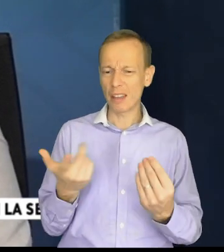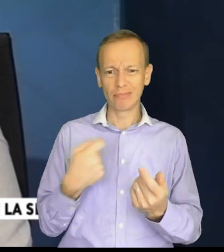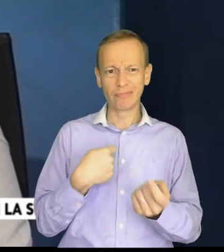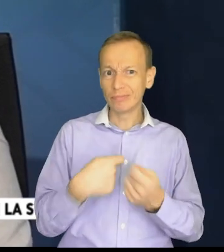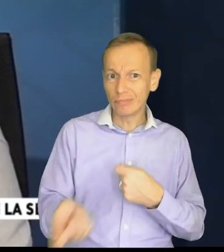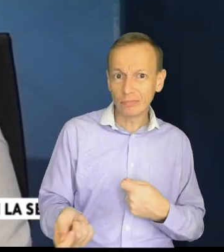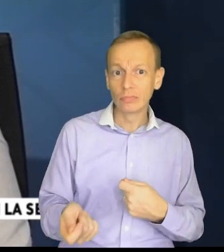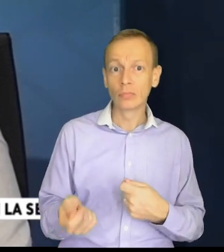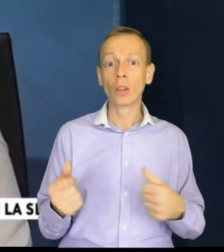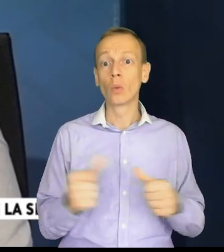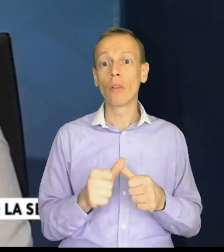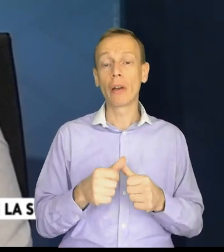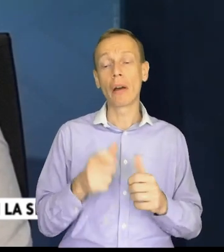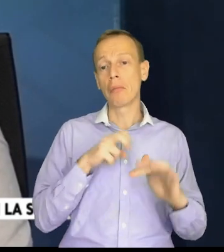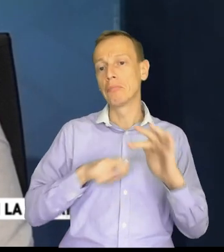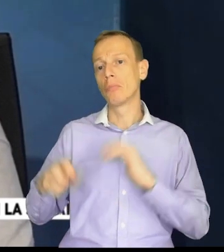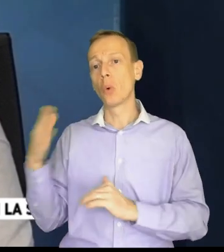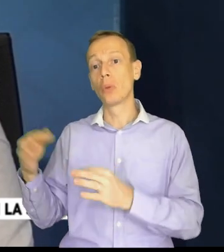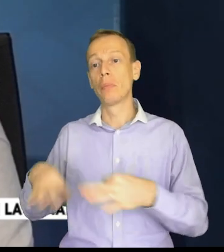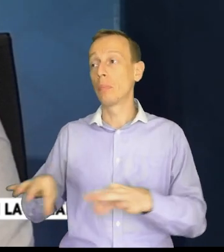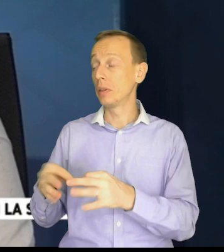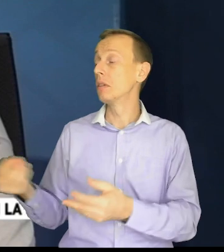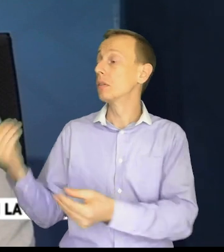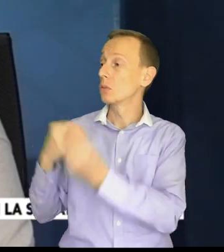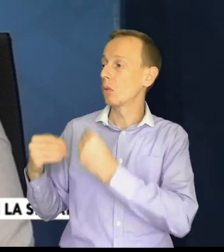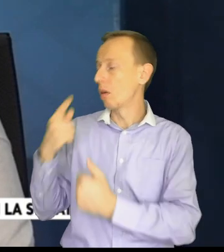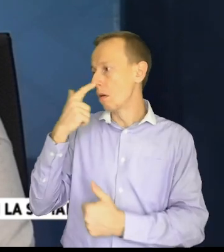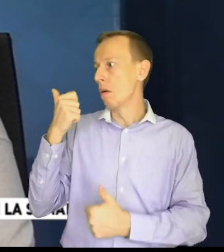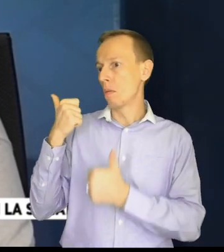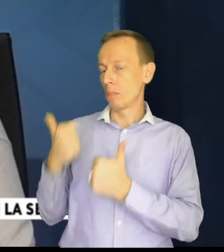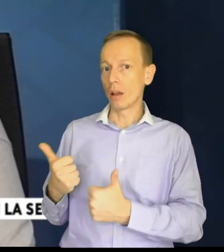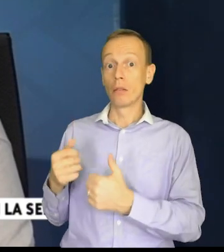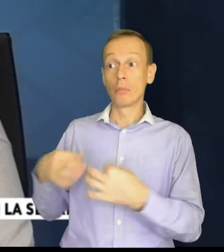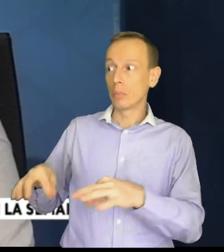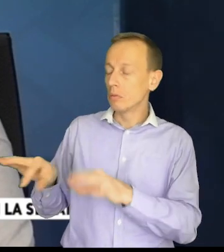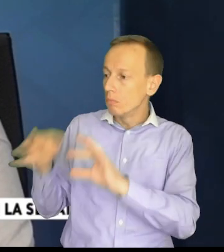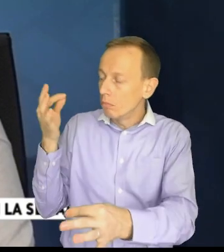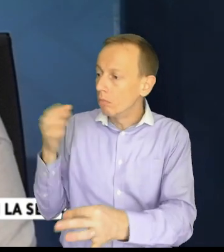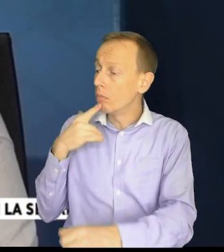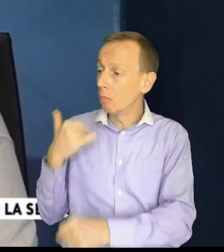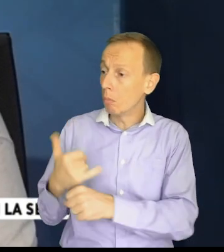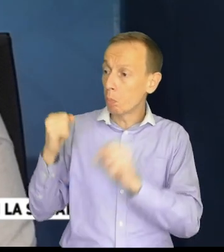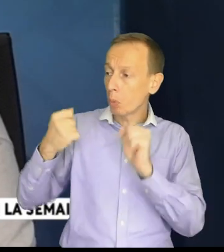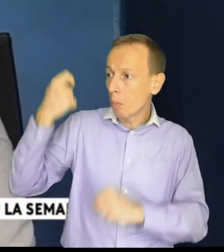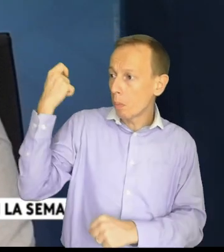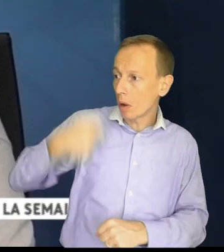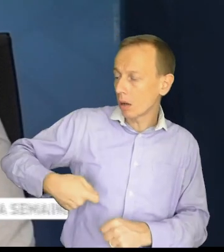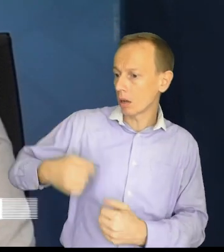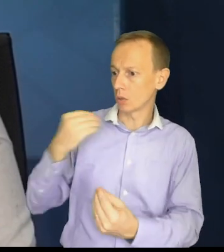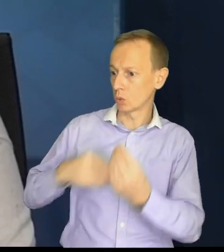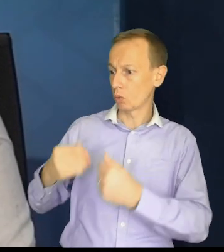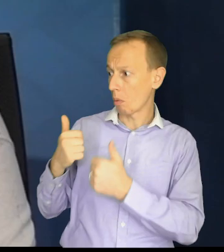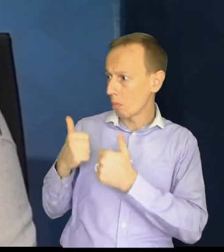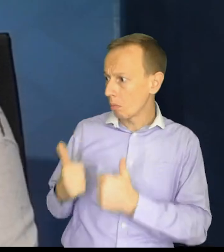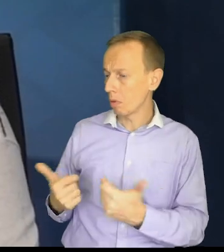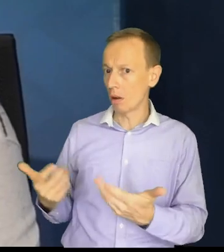coup, ils vont se soigner ailleurs, dans d'autres pays. Et dans ces pays-là, ils découvrent justement que l'usage thérapeutique, que le cannabis thérapeutique